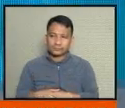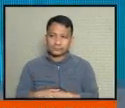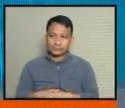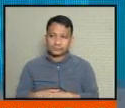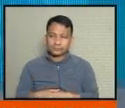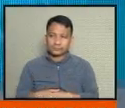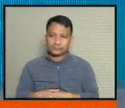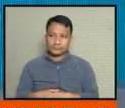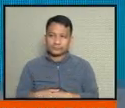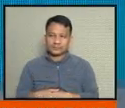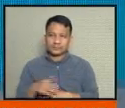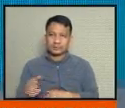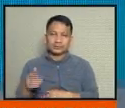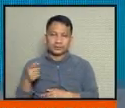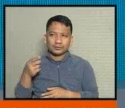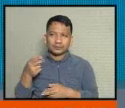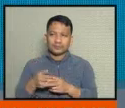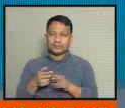eh.